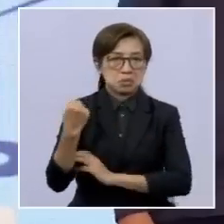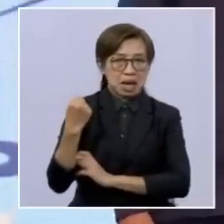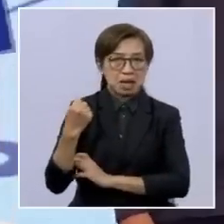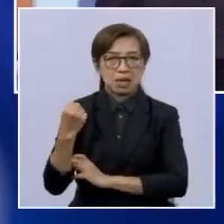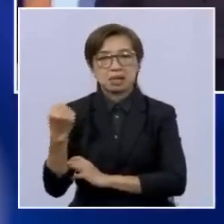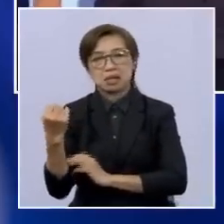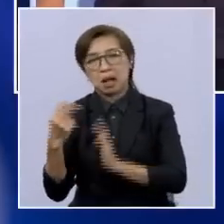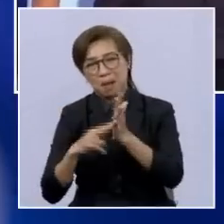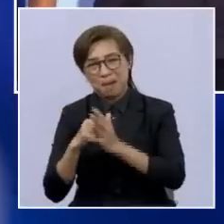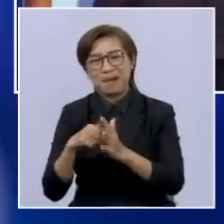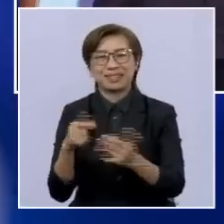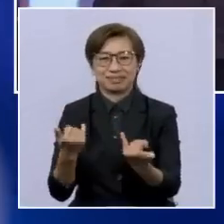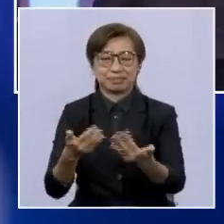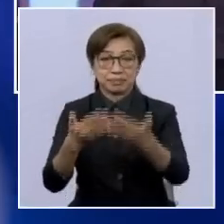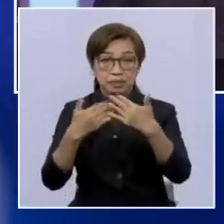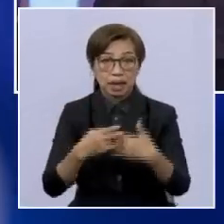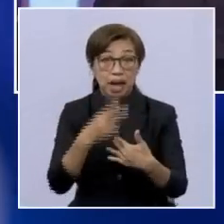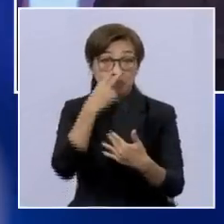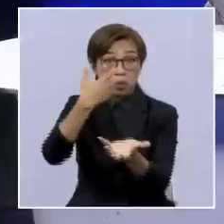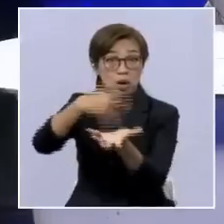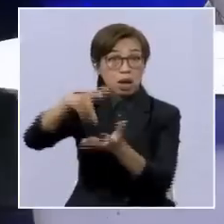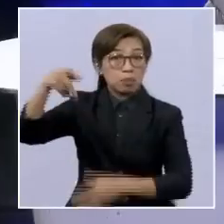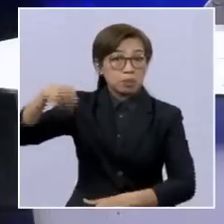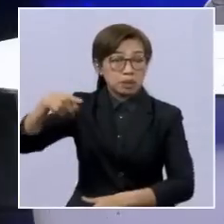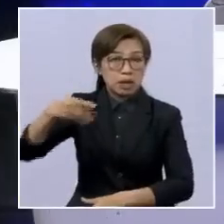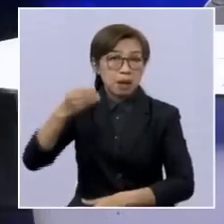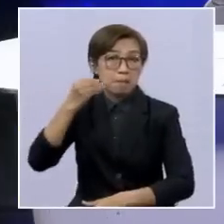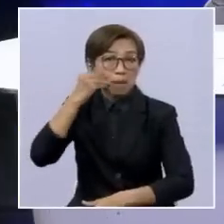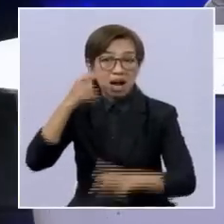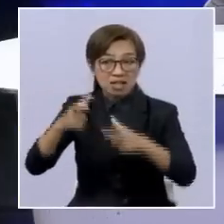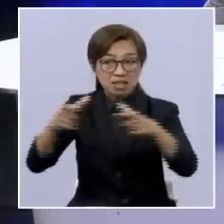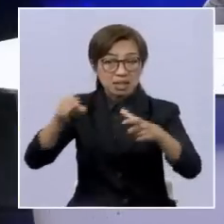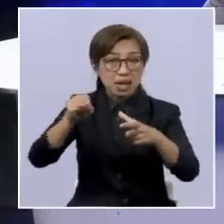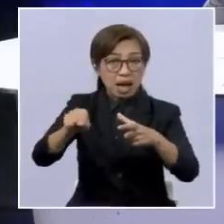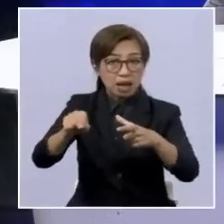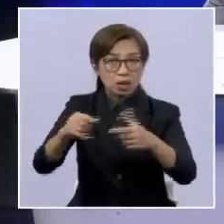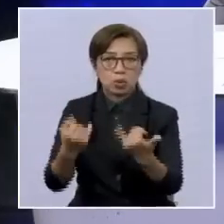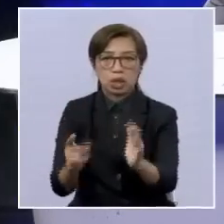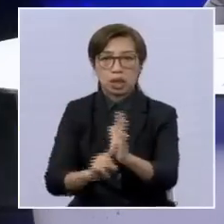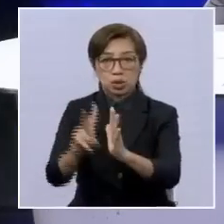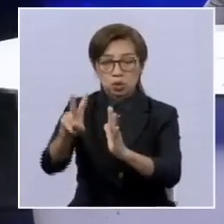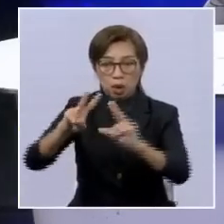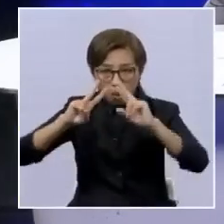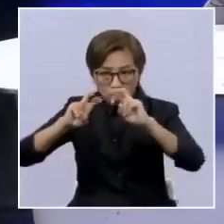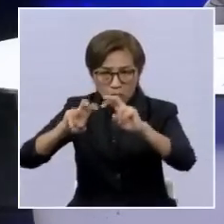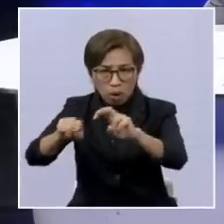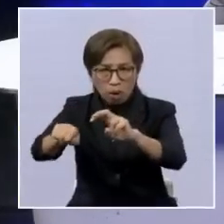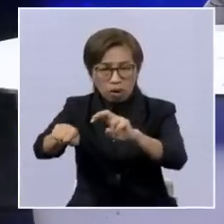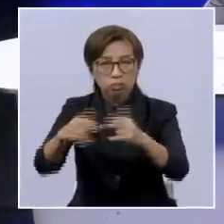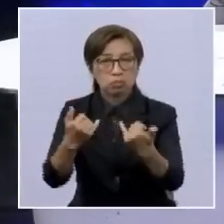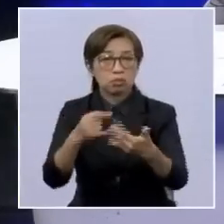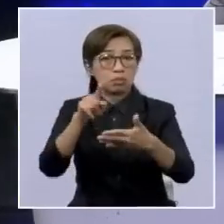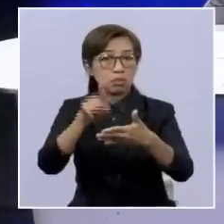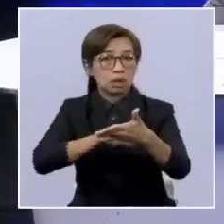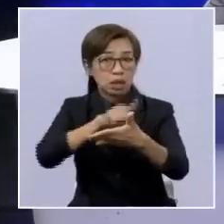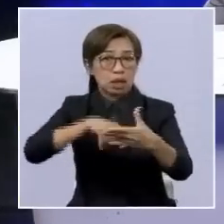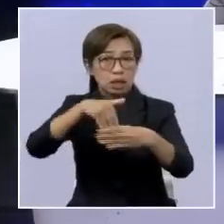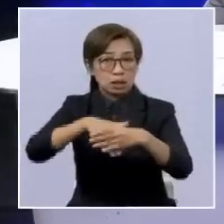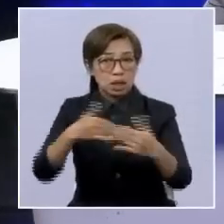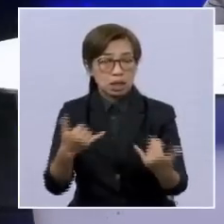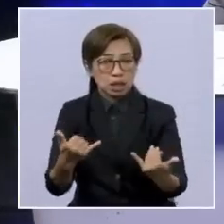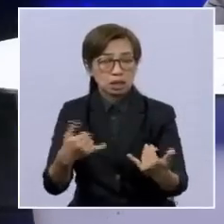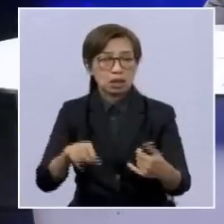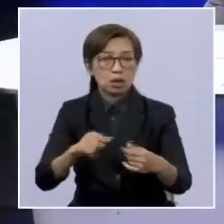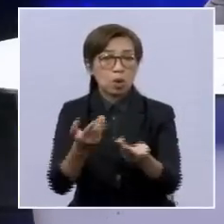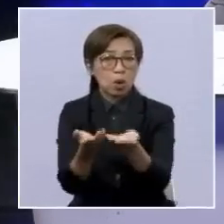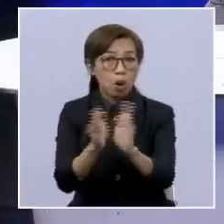มครับได้เวลาไปติดตามรายงานพิเศษสแกนบ้านใหญ่วันนี้นำเสนอเป็นตอนที่2กับคำถามที่ว่าการเลือกตั้งครั้งนี้ตระกูล